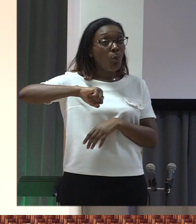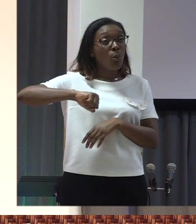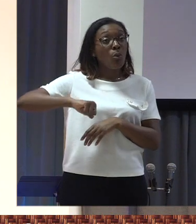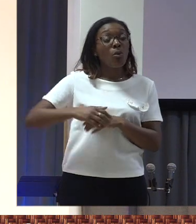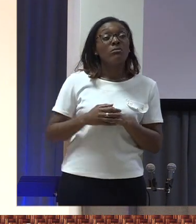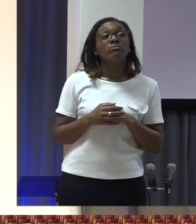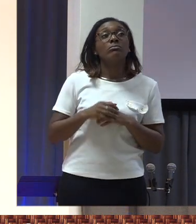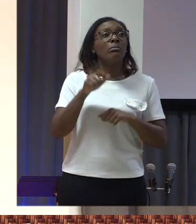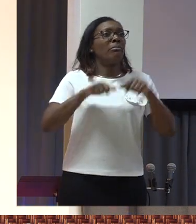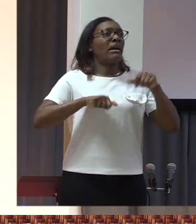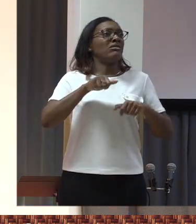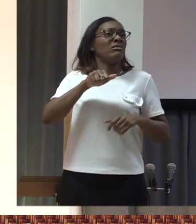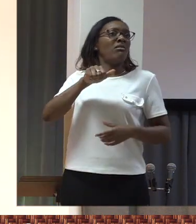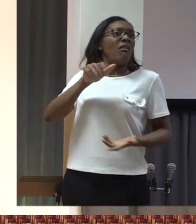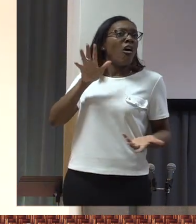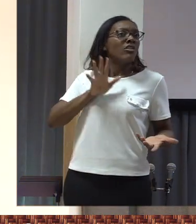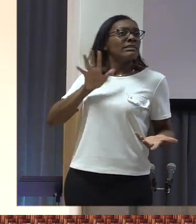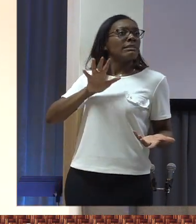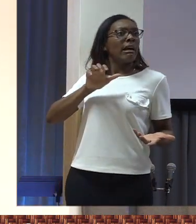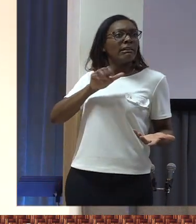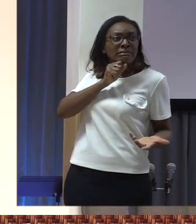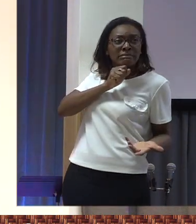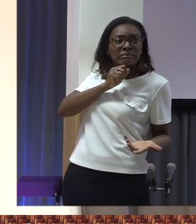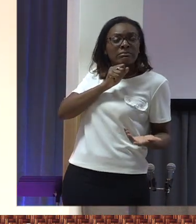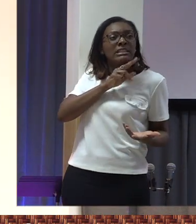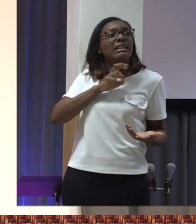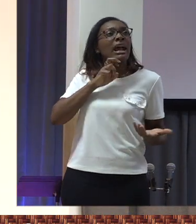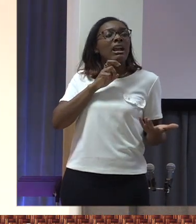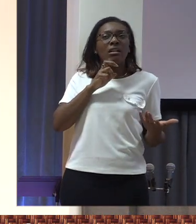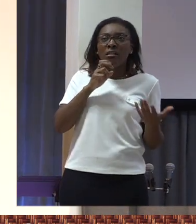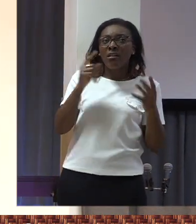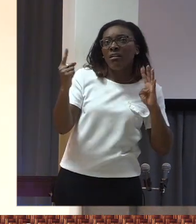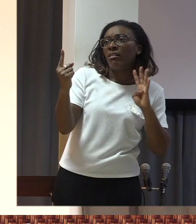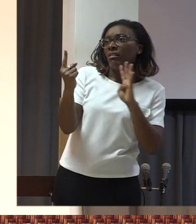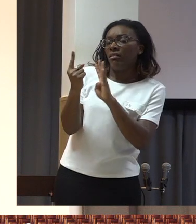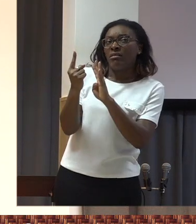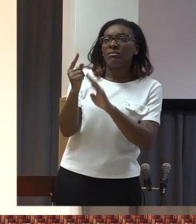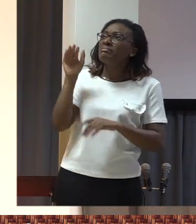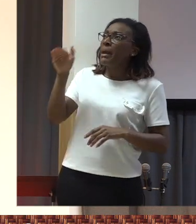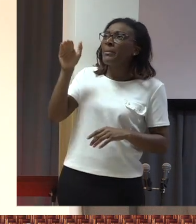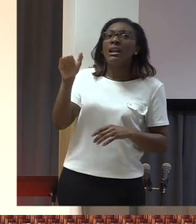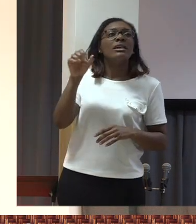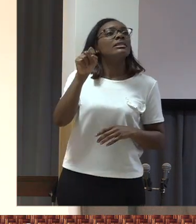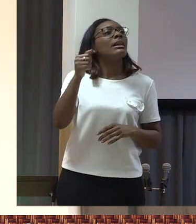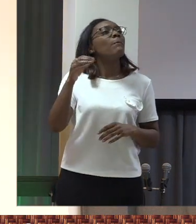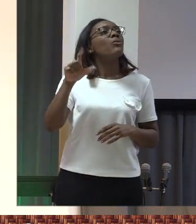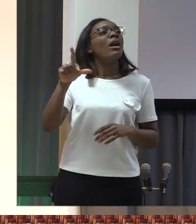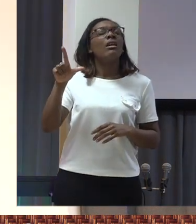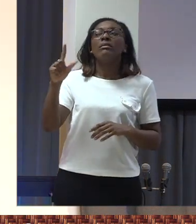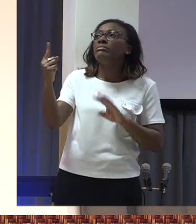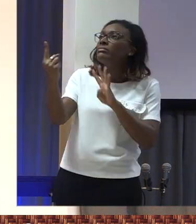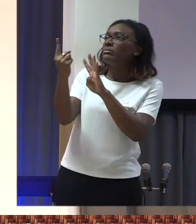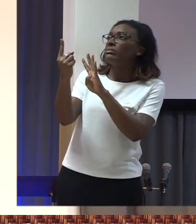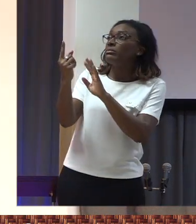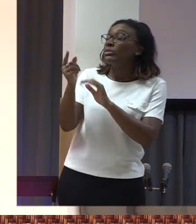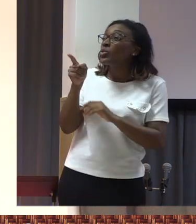les anciens d'Israël s'assemblèrent et vinrent auprès de Samuel à Rama. Ils lui dirent, « Voici,